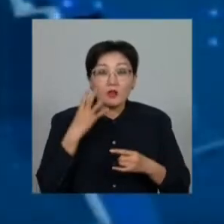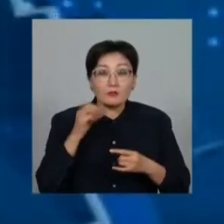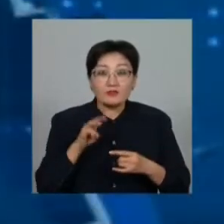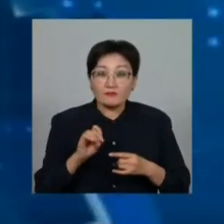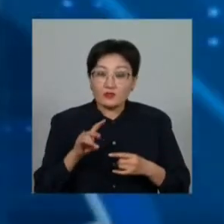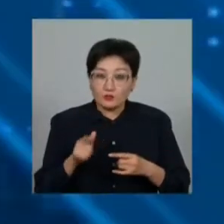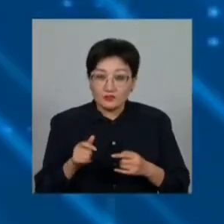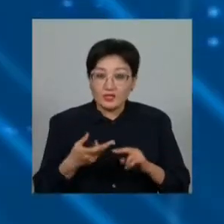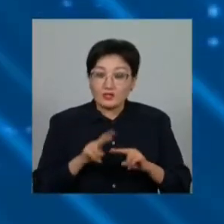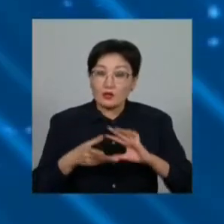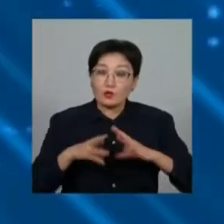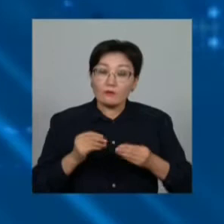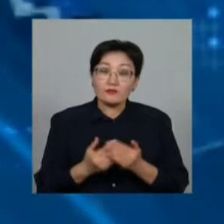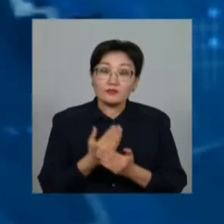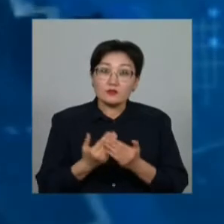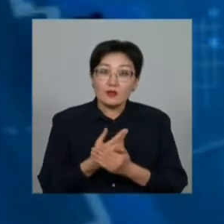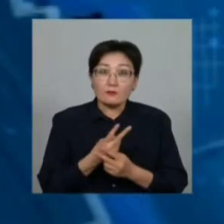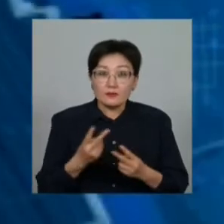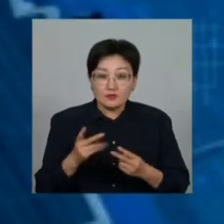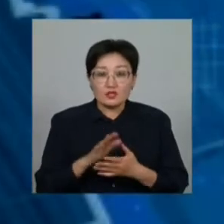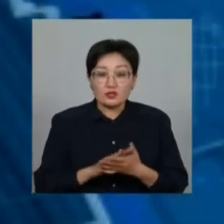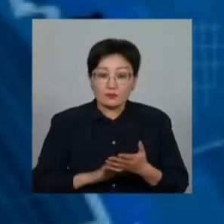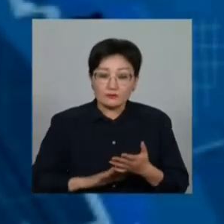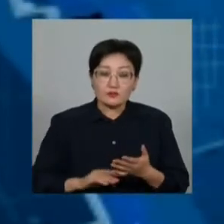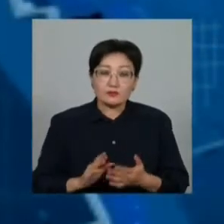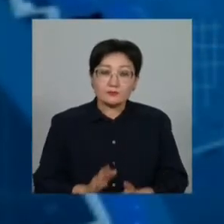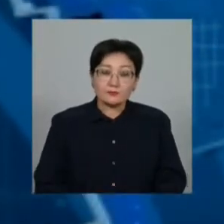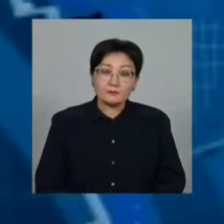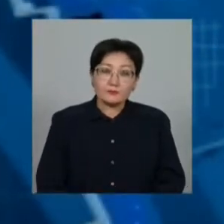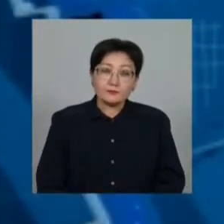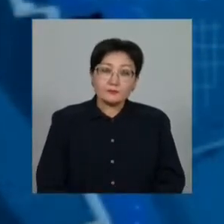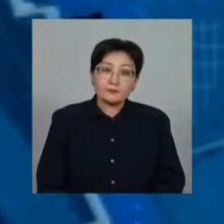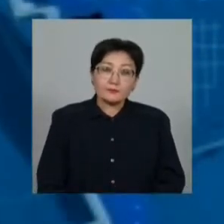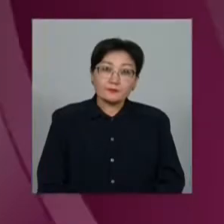тиви news это итоговой новости не переключайтесь впереди еще много интересного